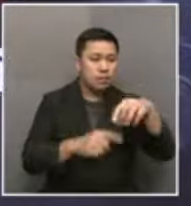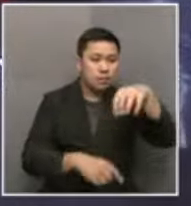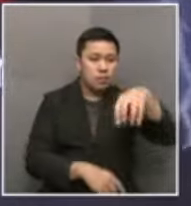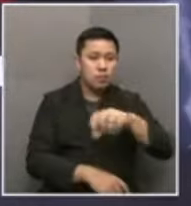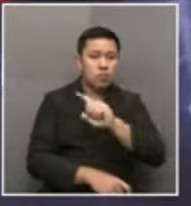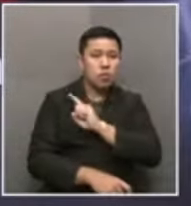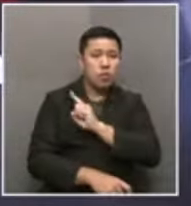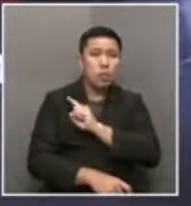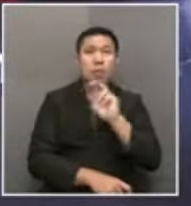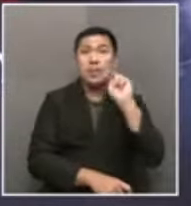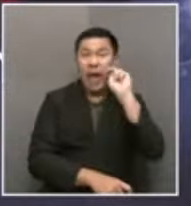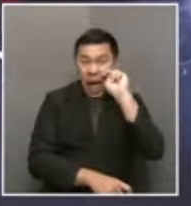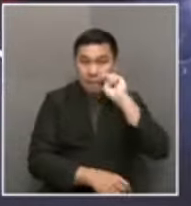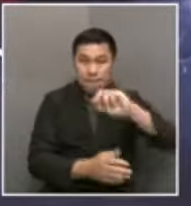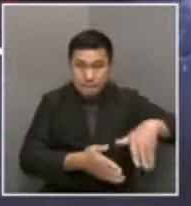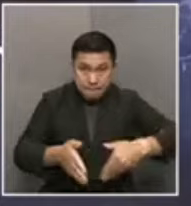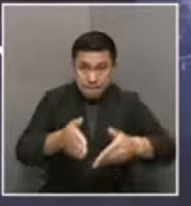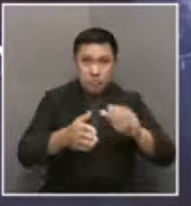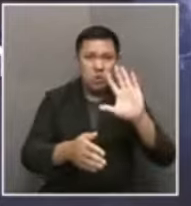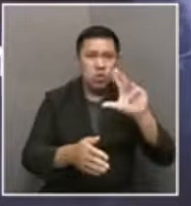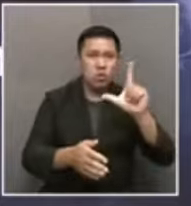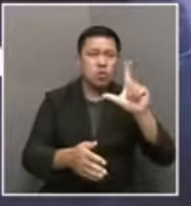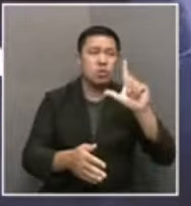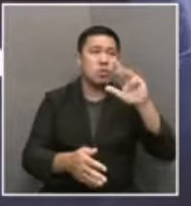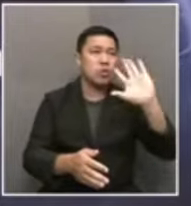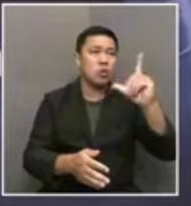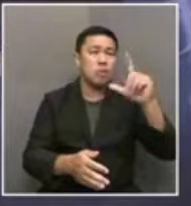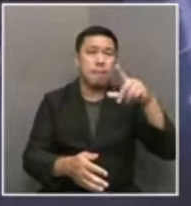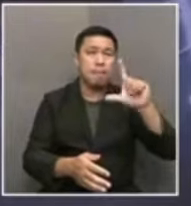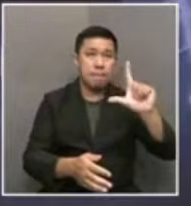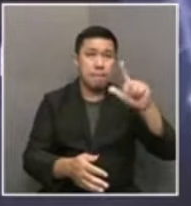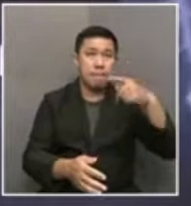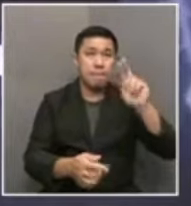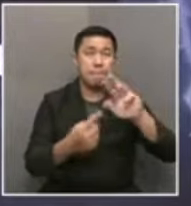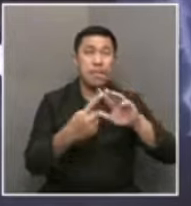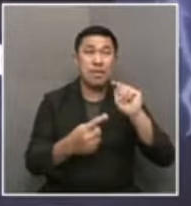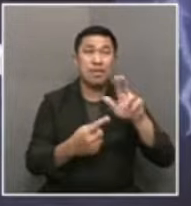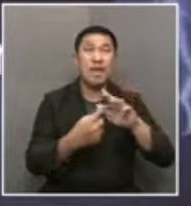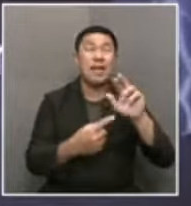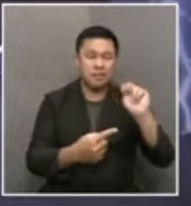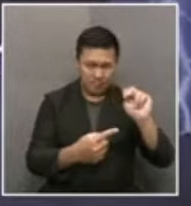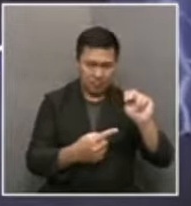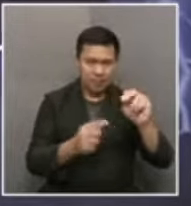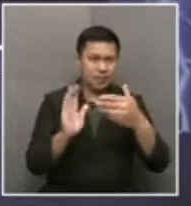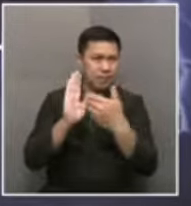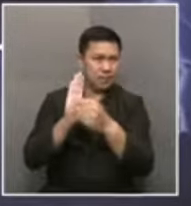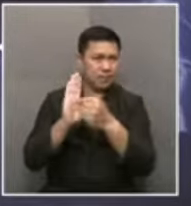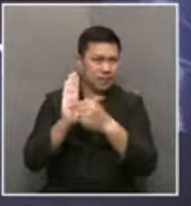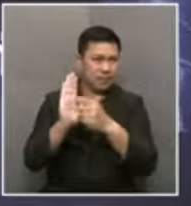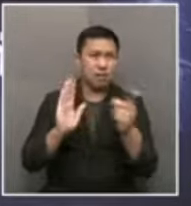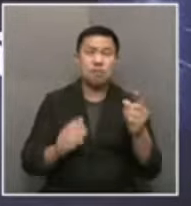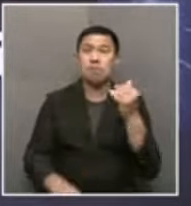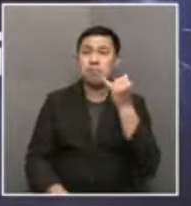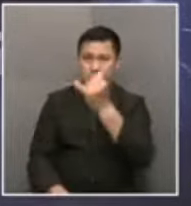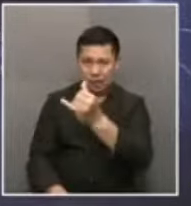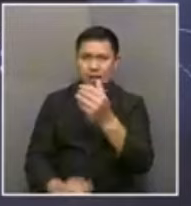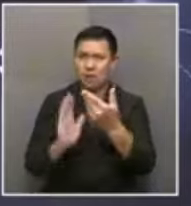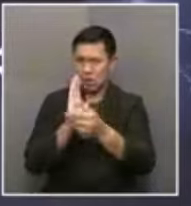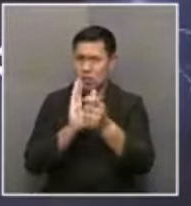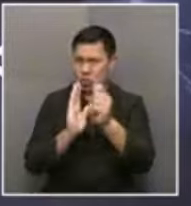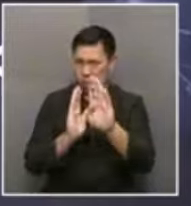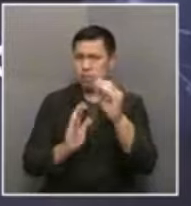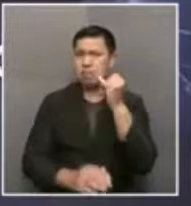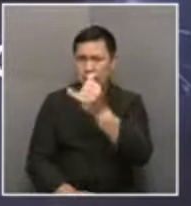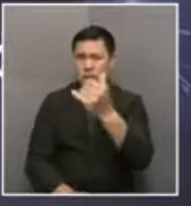านนะคะเพื่อเฝ้าระวังสถานการณ์น้ำท่วมโดยเฉพาะพี่น้องที่อยู่ในภาคอีสานซึ่งท่านก็จะลงพื้นที่ที่จังหวัดอุบลราชธานีเร็วๆนี้ด้วยนะ